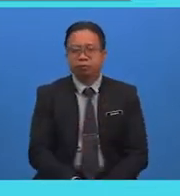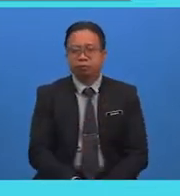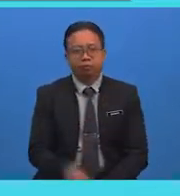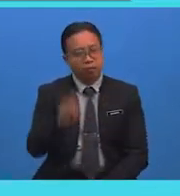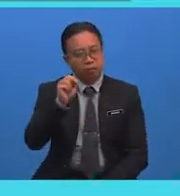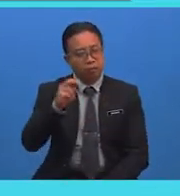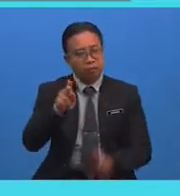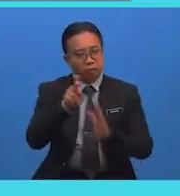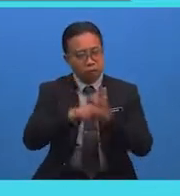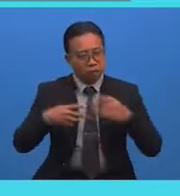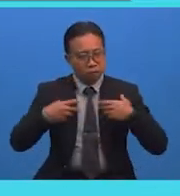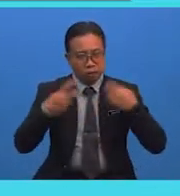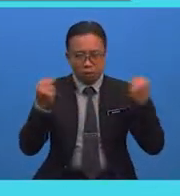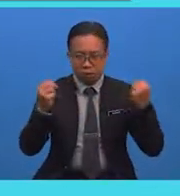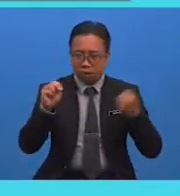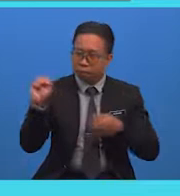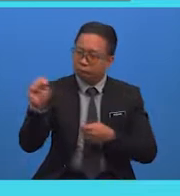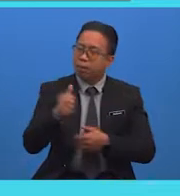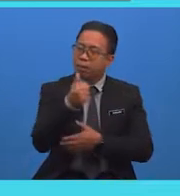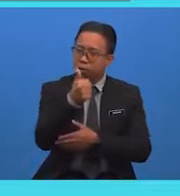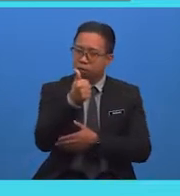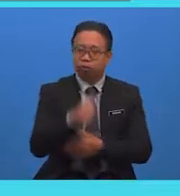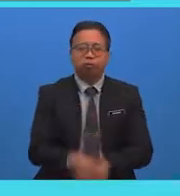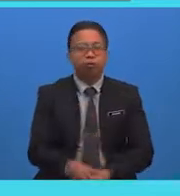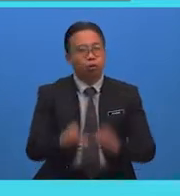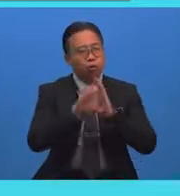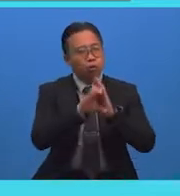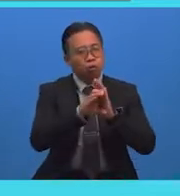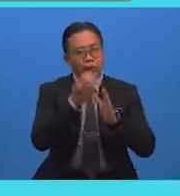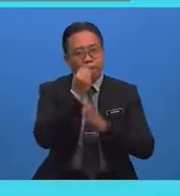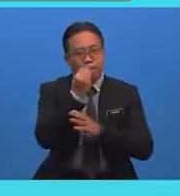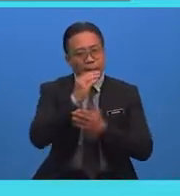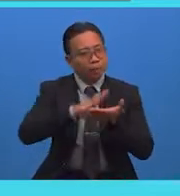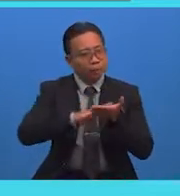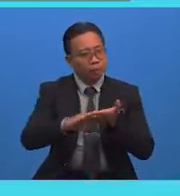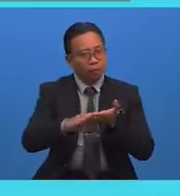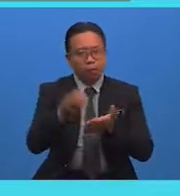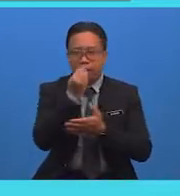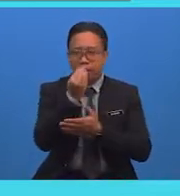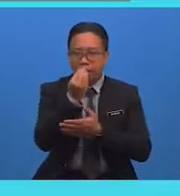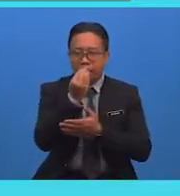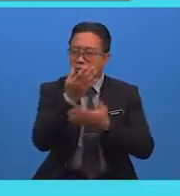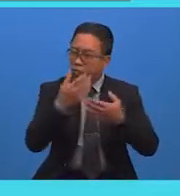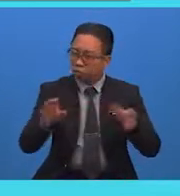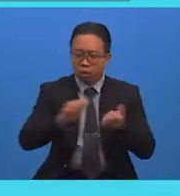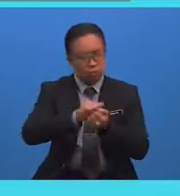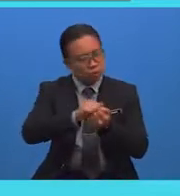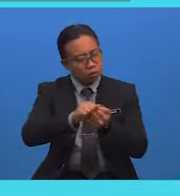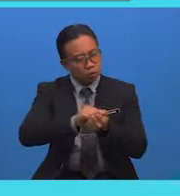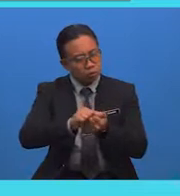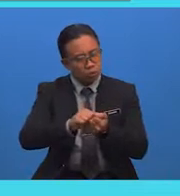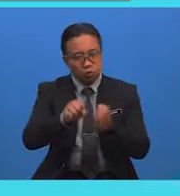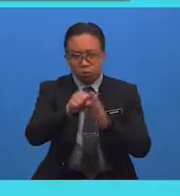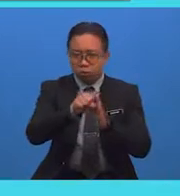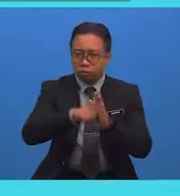kita tidak terjejas. Contoh makanan bersih ialah makanan yang telah dicuci sebelum makan